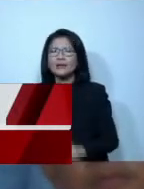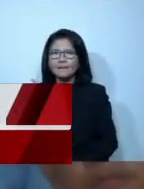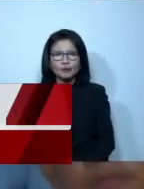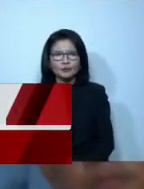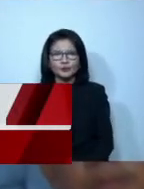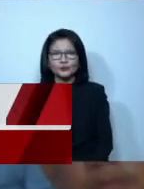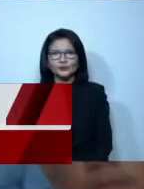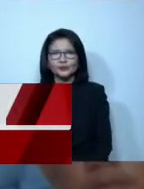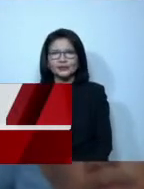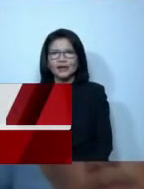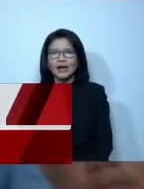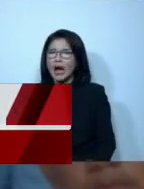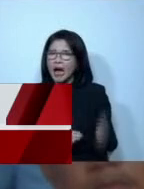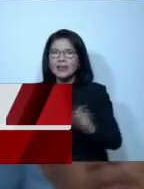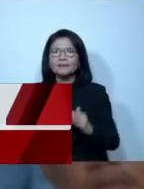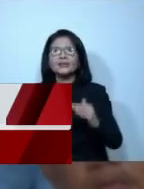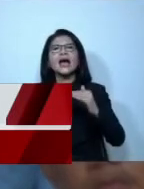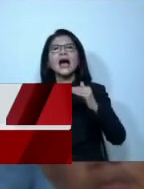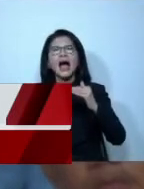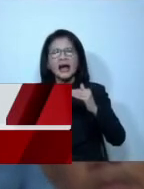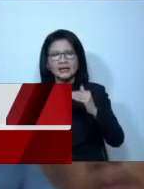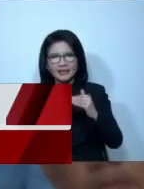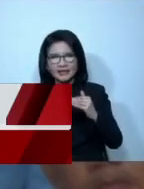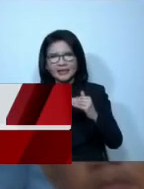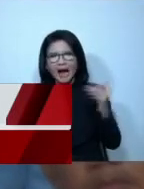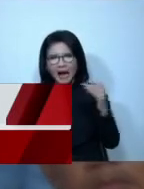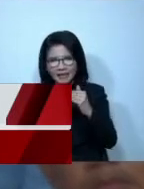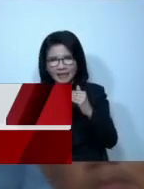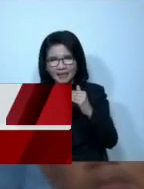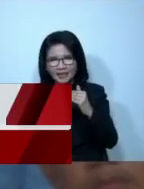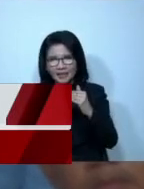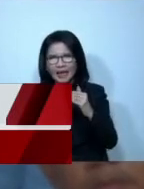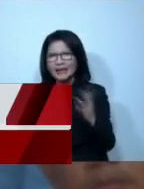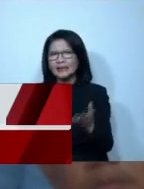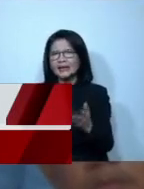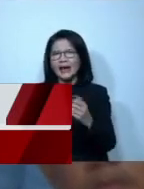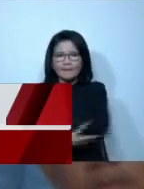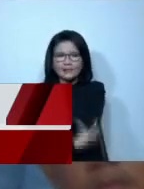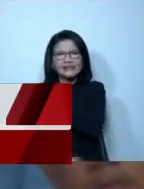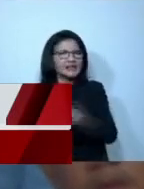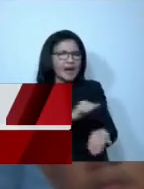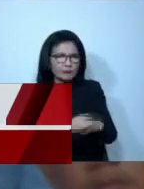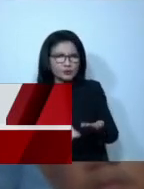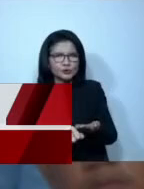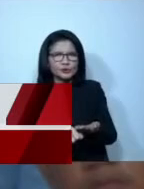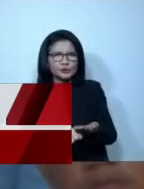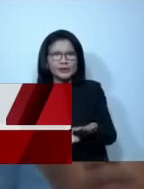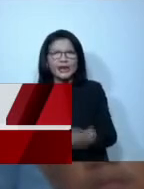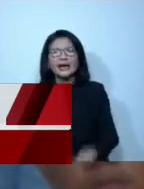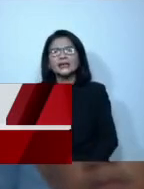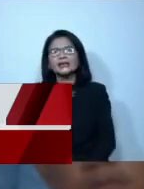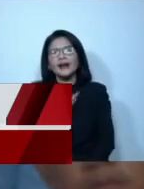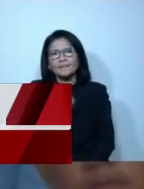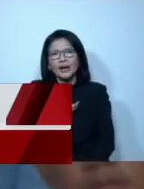Si Pemilihan Umum Republik Indonesia akan mengevaluasi pelaksanaan debat dengan mengundang masing-masing tim dari pasangan calon.